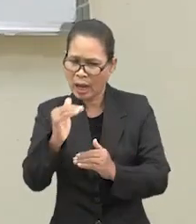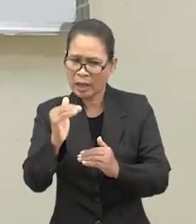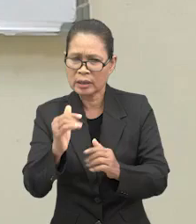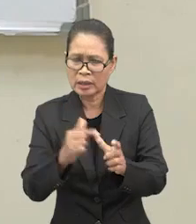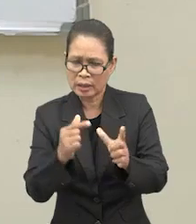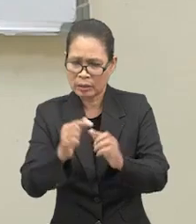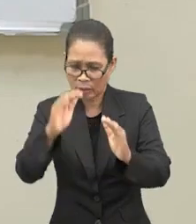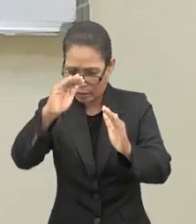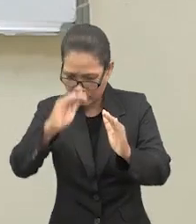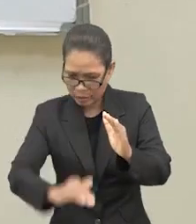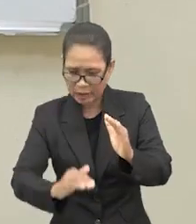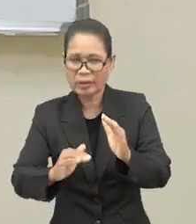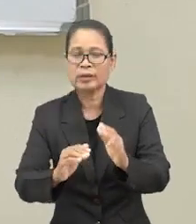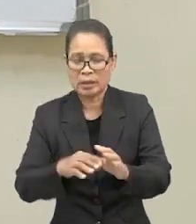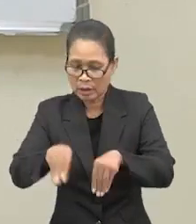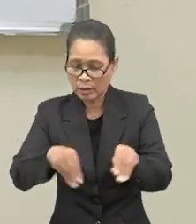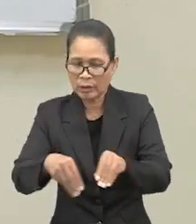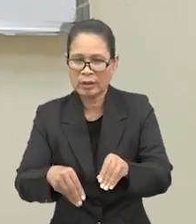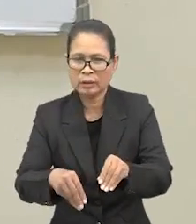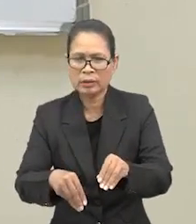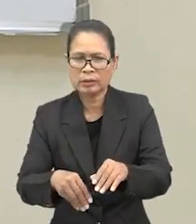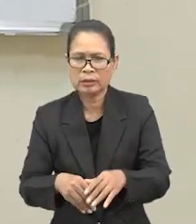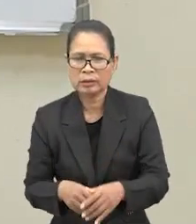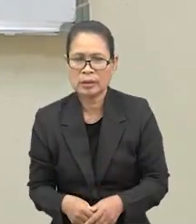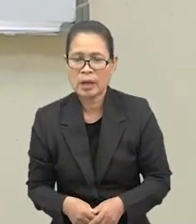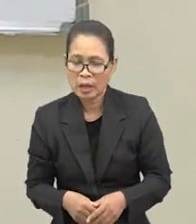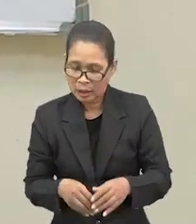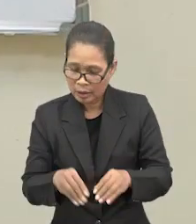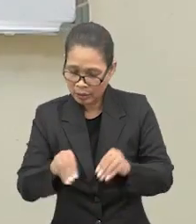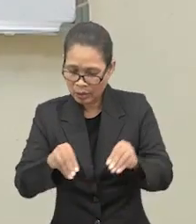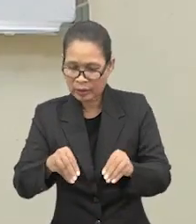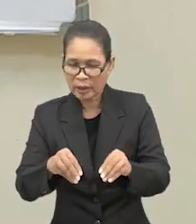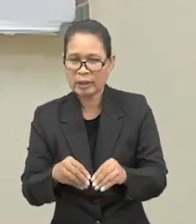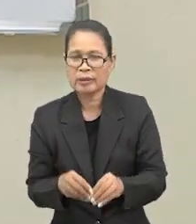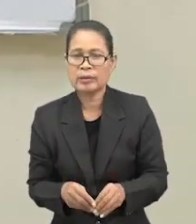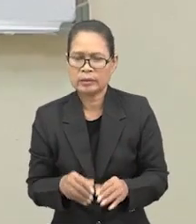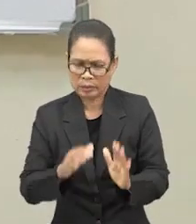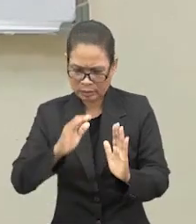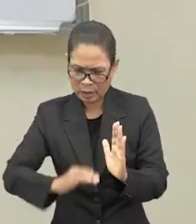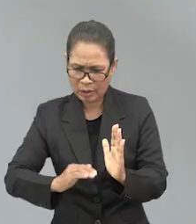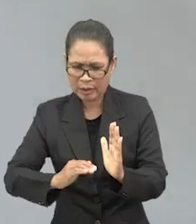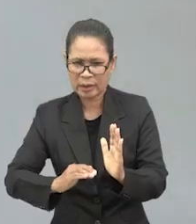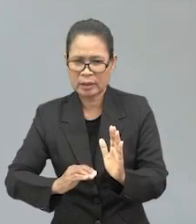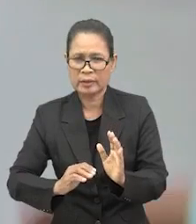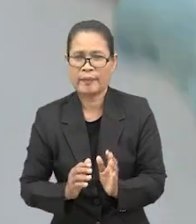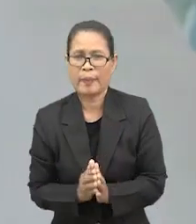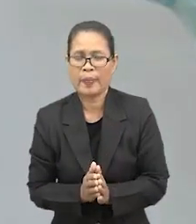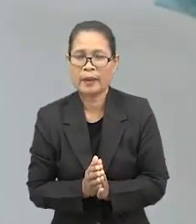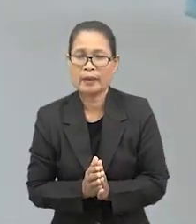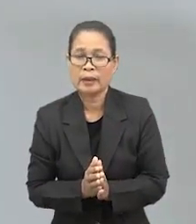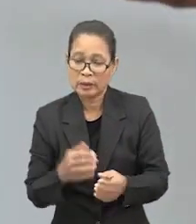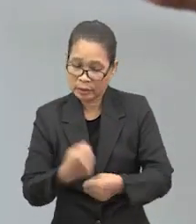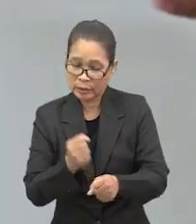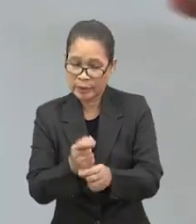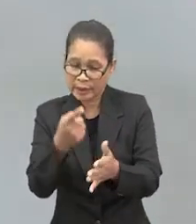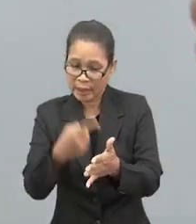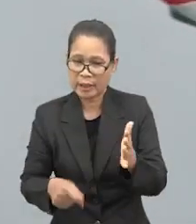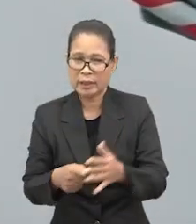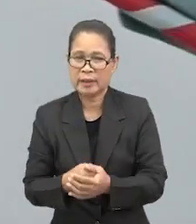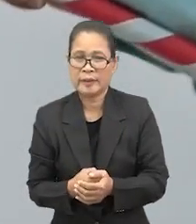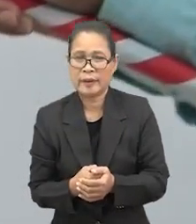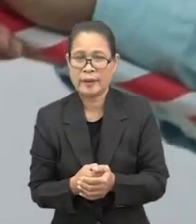chấm nuôn lại miên nâng cán bà đi mang lại miên nâng cán đừng có thòi phê để lụa bạc tử chẳng phê để lụa bạc tử cứ bị thòi